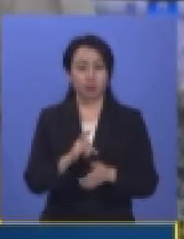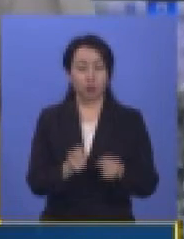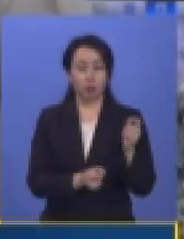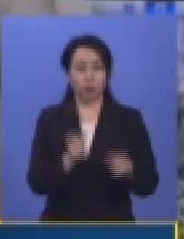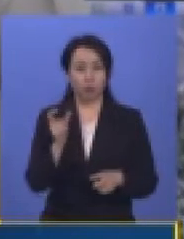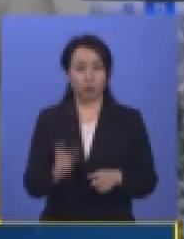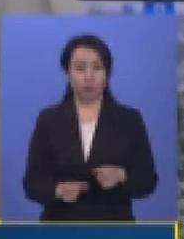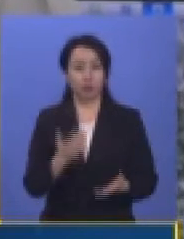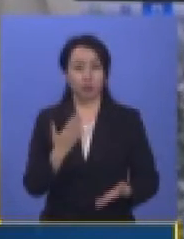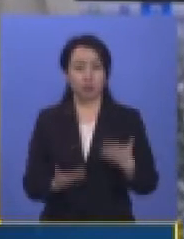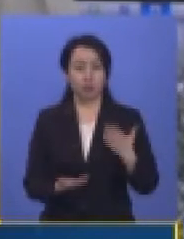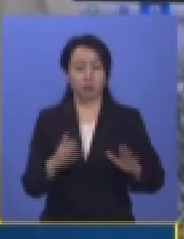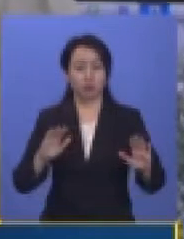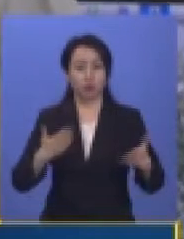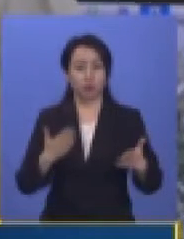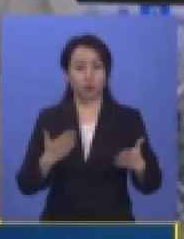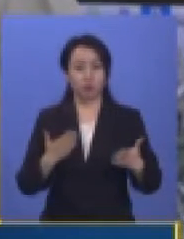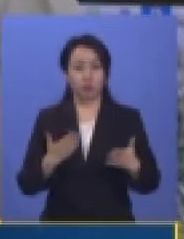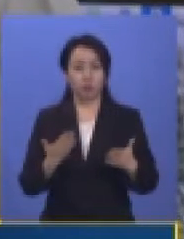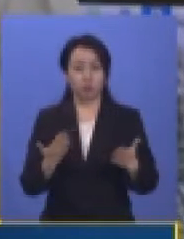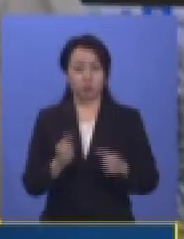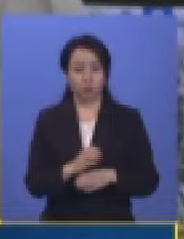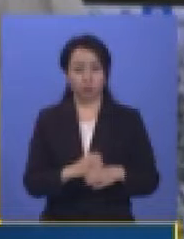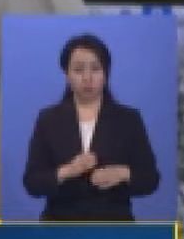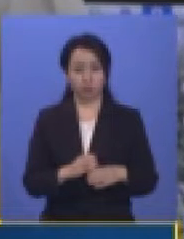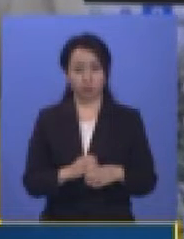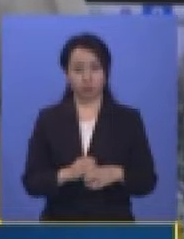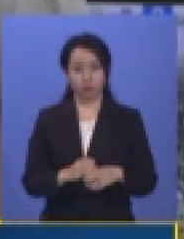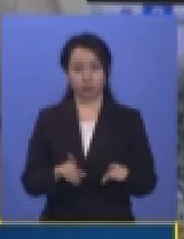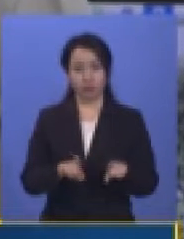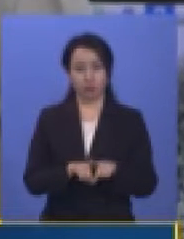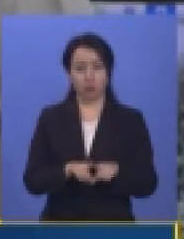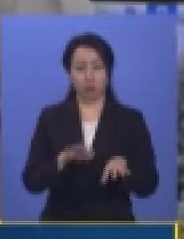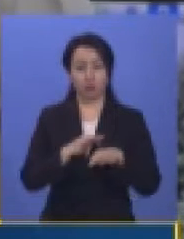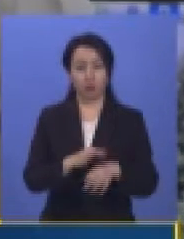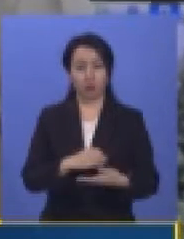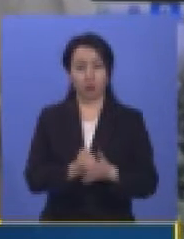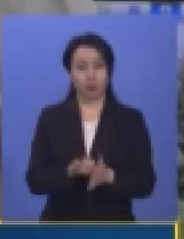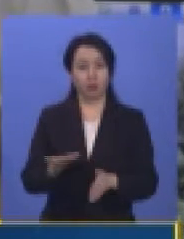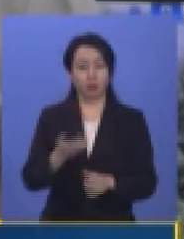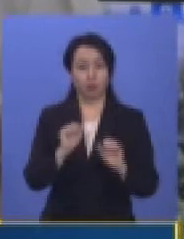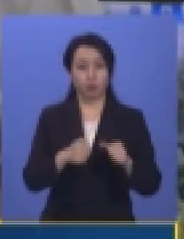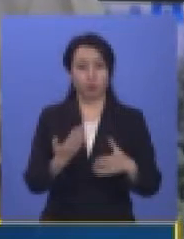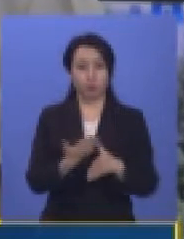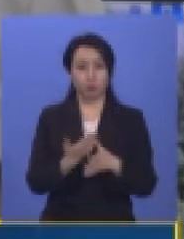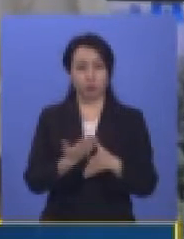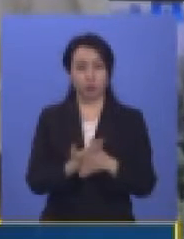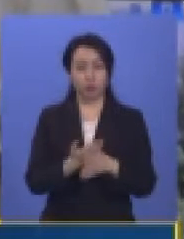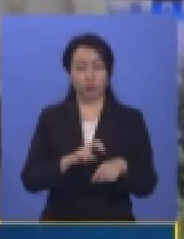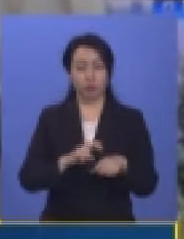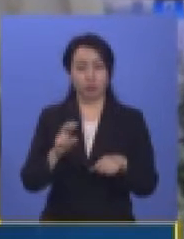управления, если вы попали в какую-то экстремальную ситуацию. Также, пройдя регистрацию, вы можете с помощью текстового